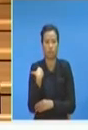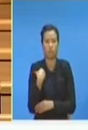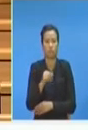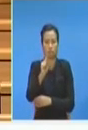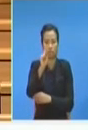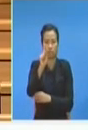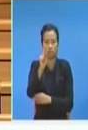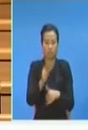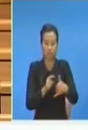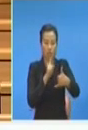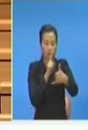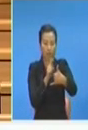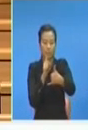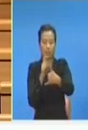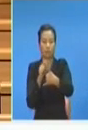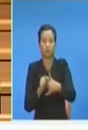น